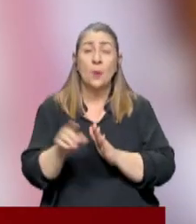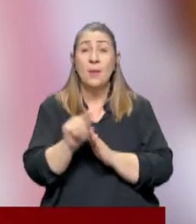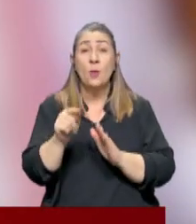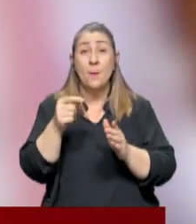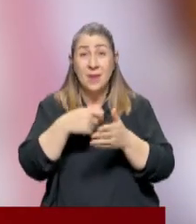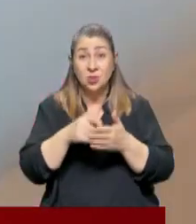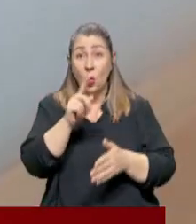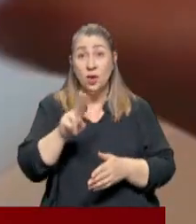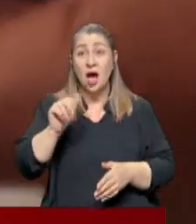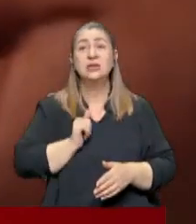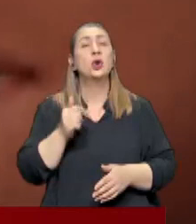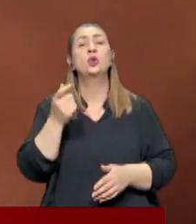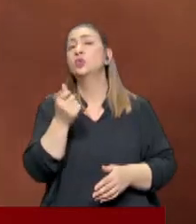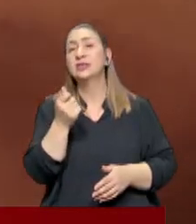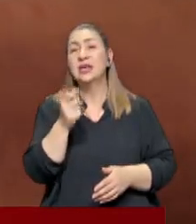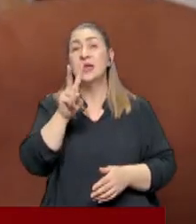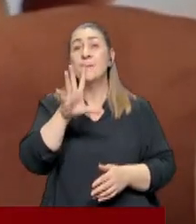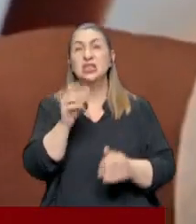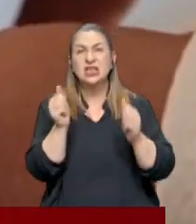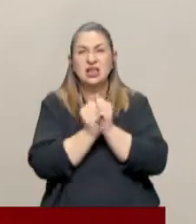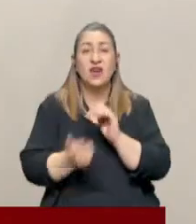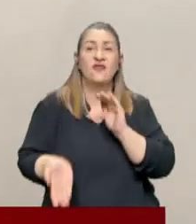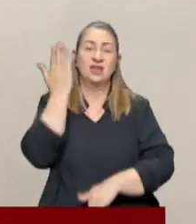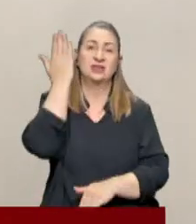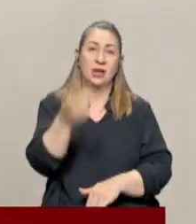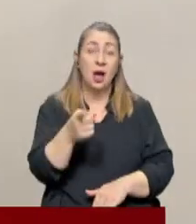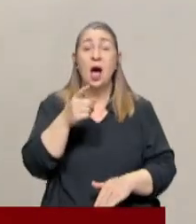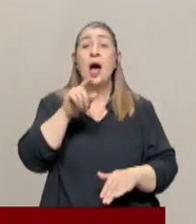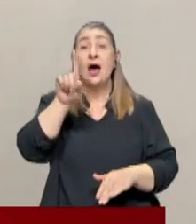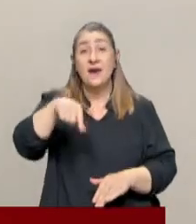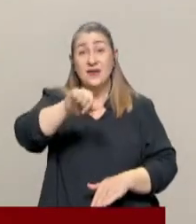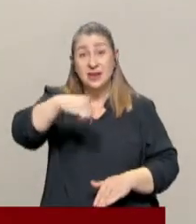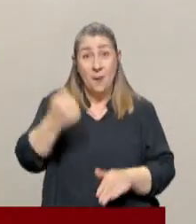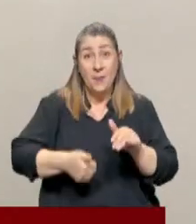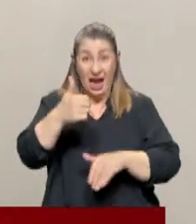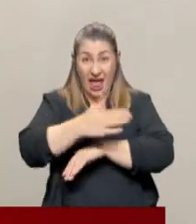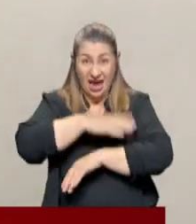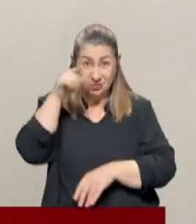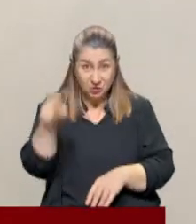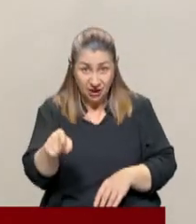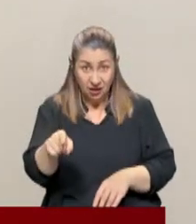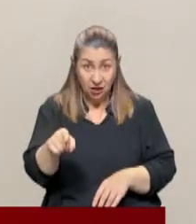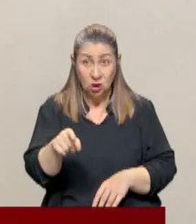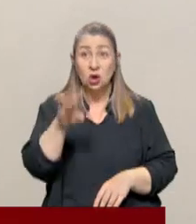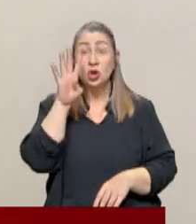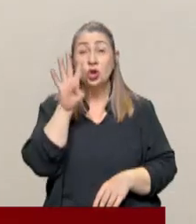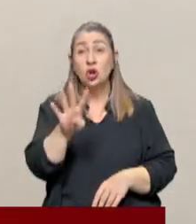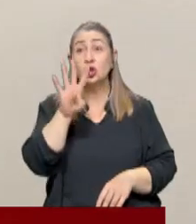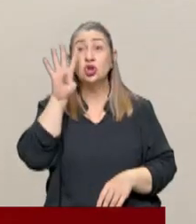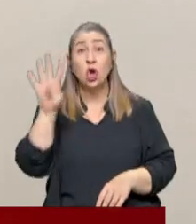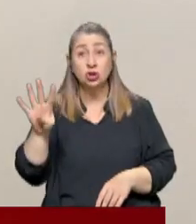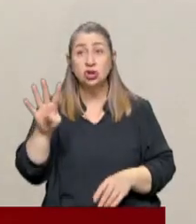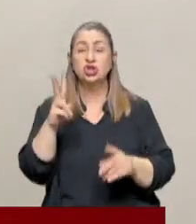maaşının 17, asgari ücretin 25 katından fazla. Hazine ve Maliye Bakan Yardımcıları 4'te